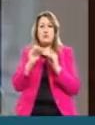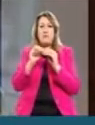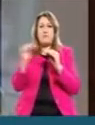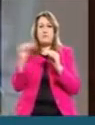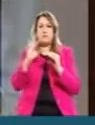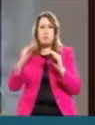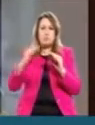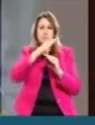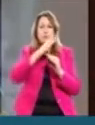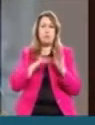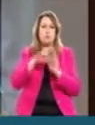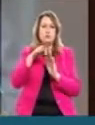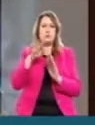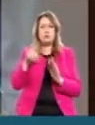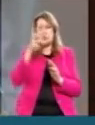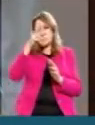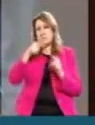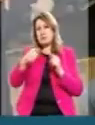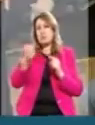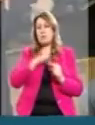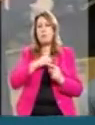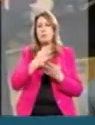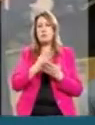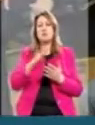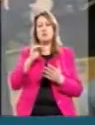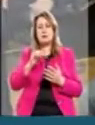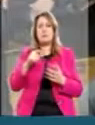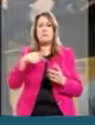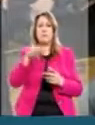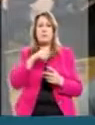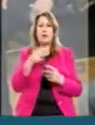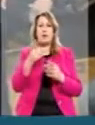3 месяца плодотворной работы. А ее ждут не только от каждого руководителя,